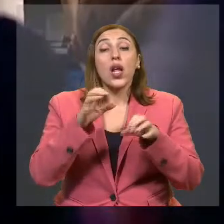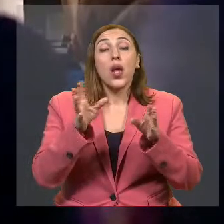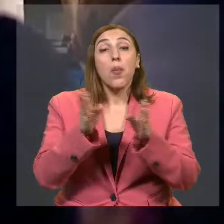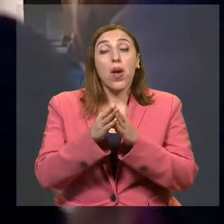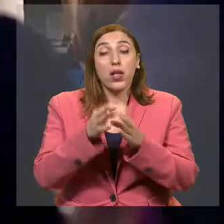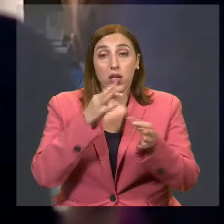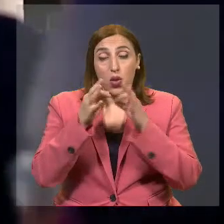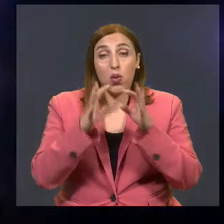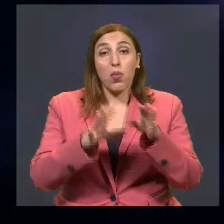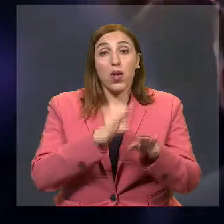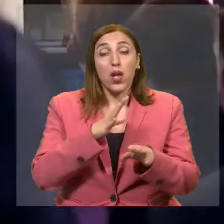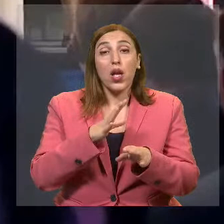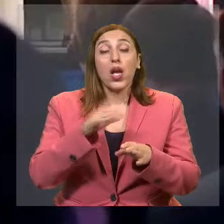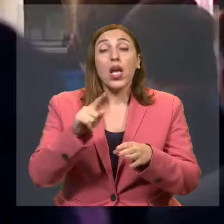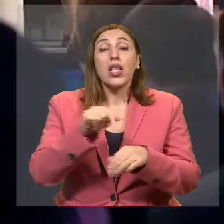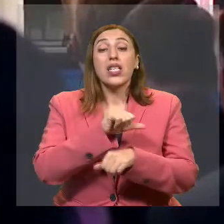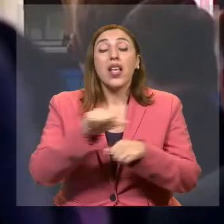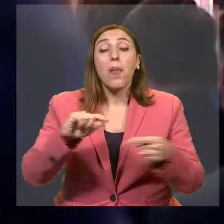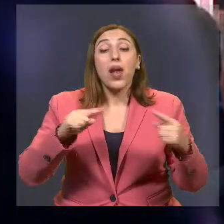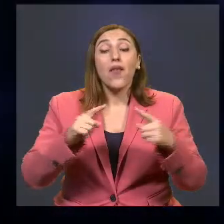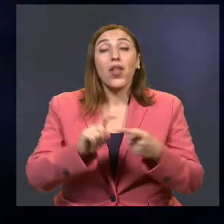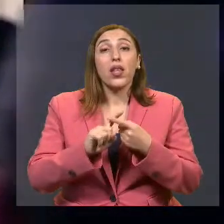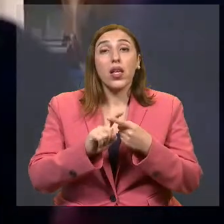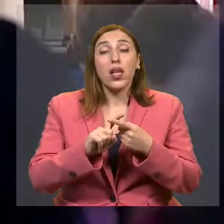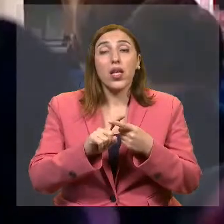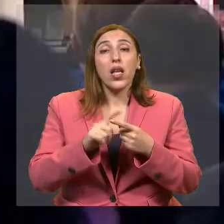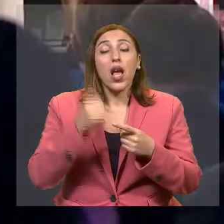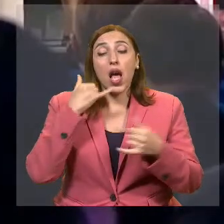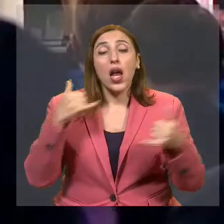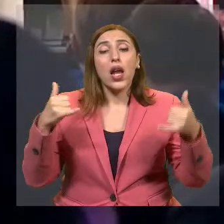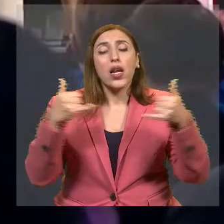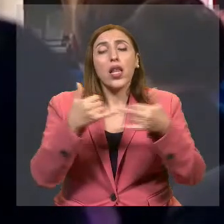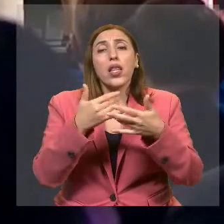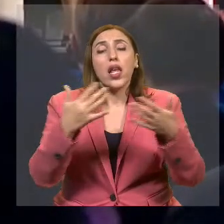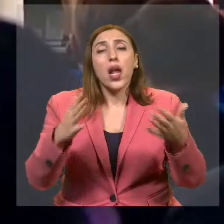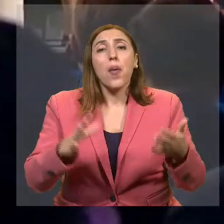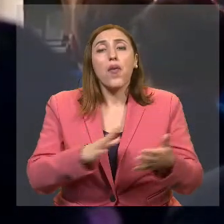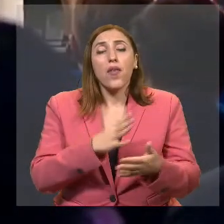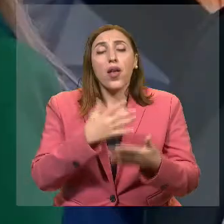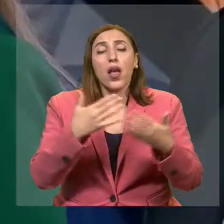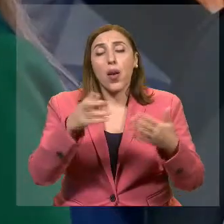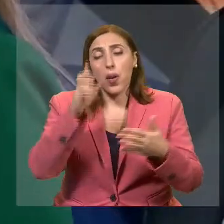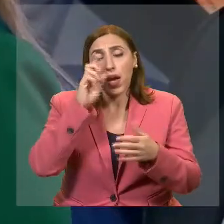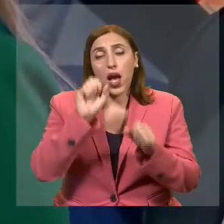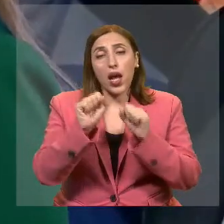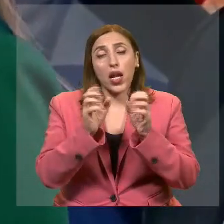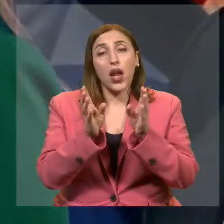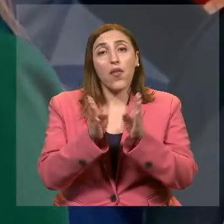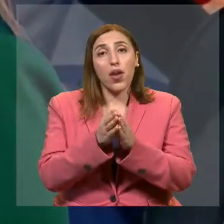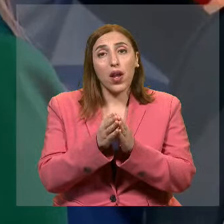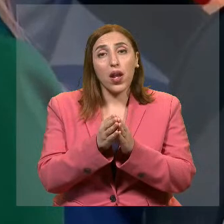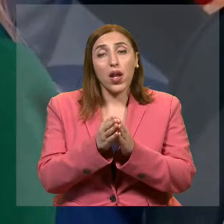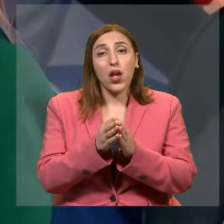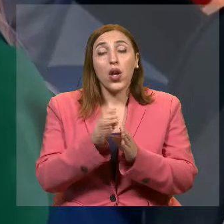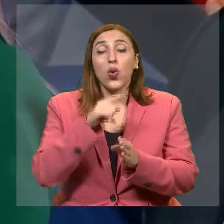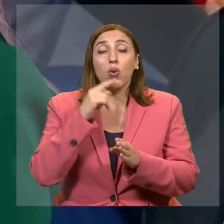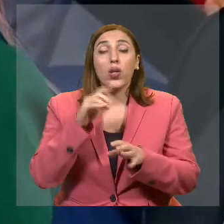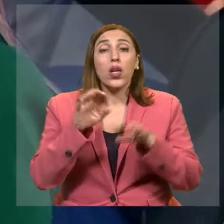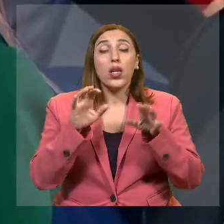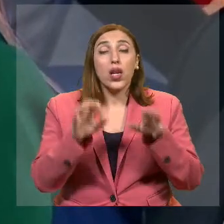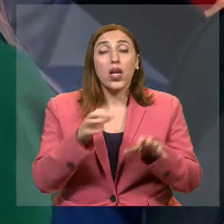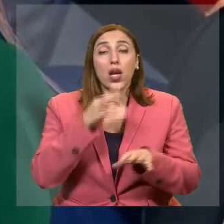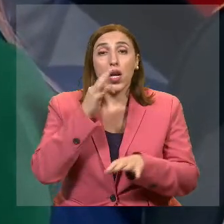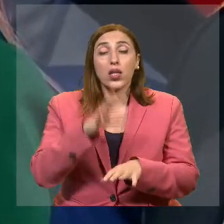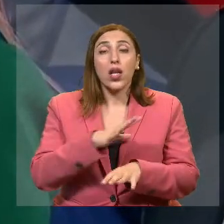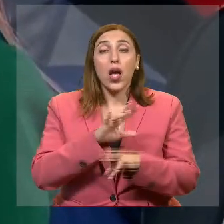Хайастани Варчапета Сахмана Индарва Тутянет Кафац Мишар Керахус Азрюстере Унецель Айль Еркнери Рекаварнери Хет Владимир Путин Насас